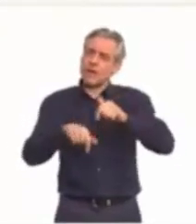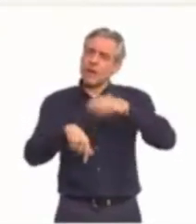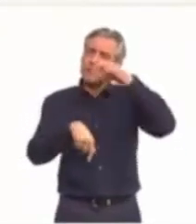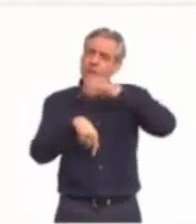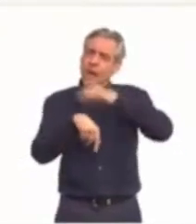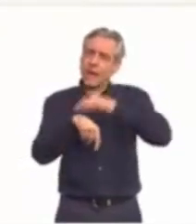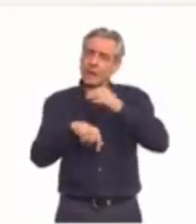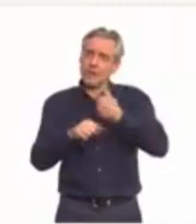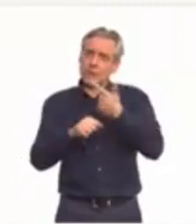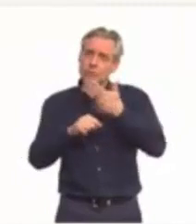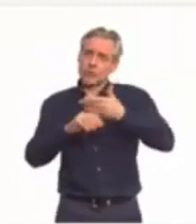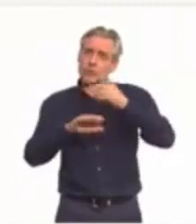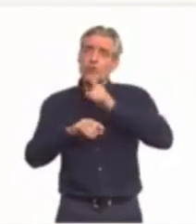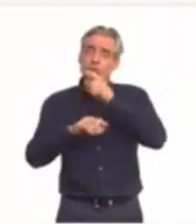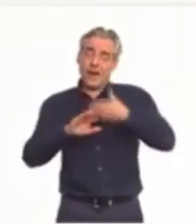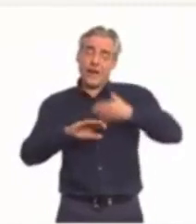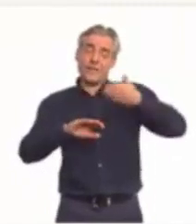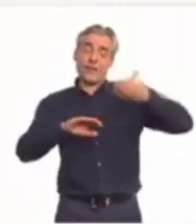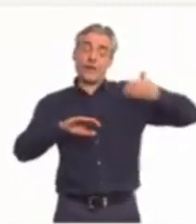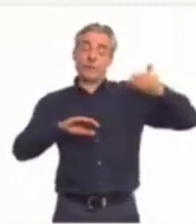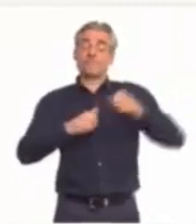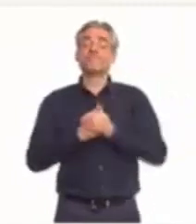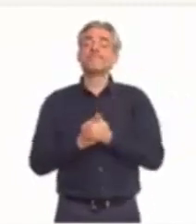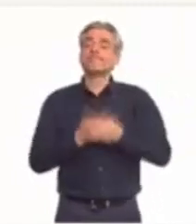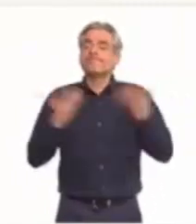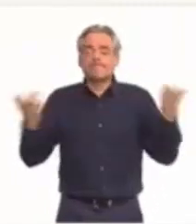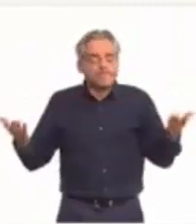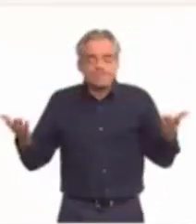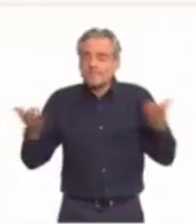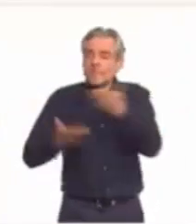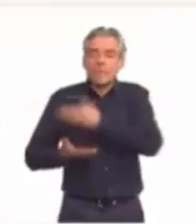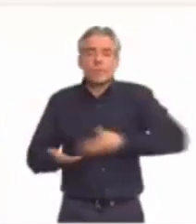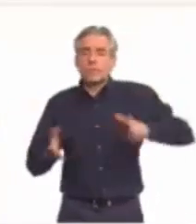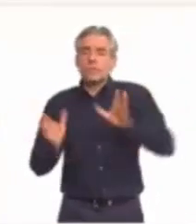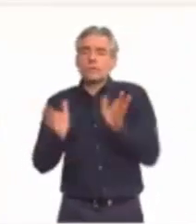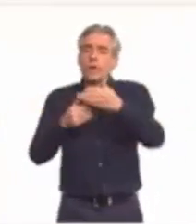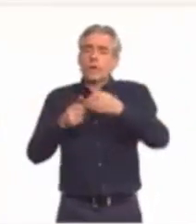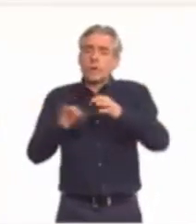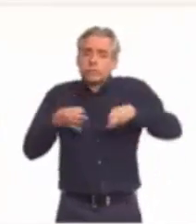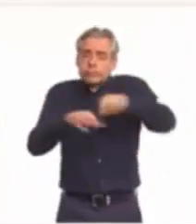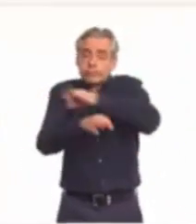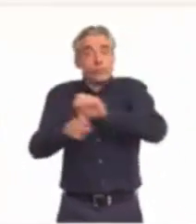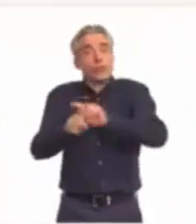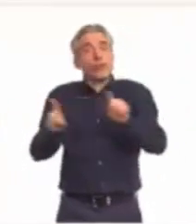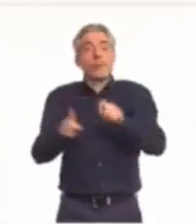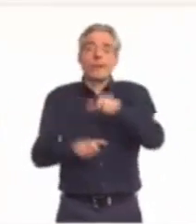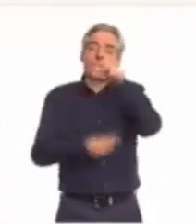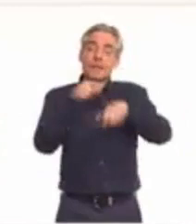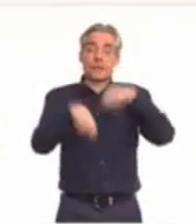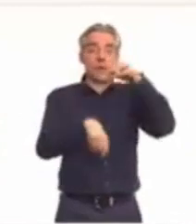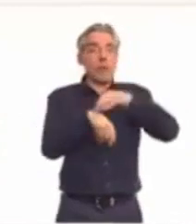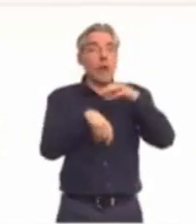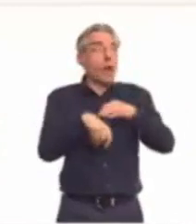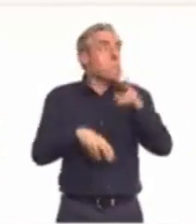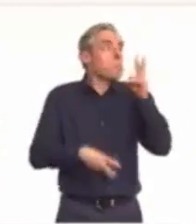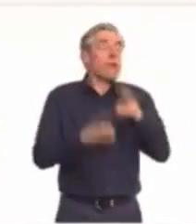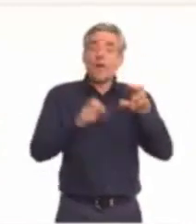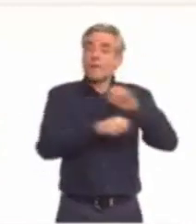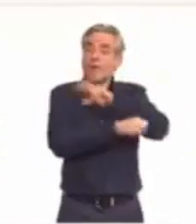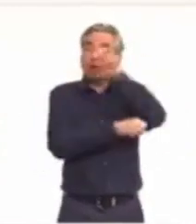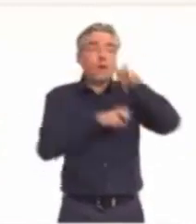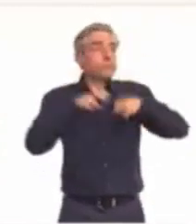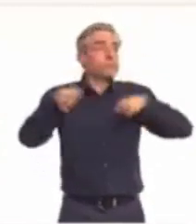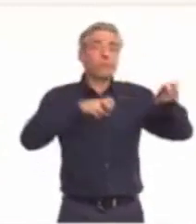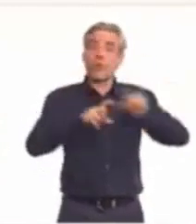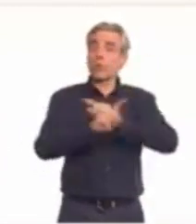identifiés les jours précédents. Ces cas ne correspondent pas tous à des clusters. Les personnes malades n'ont pas nécessairement voyagé, n'ont